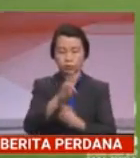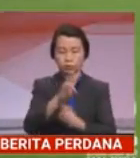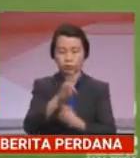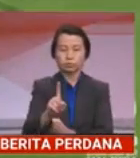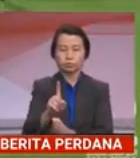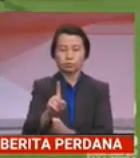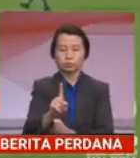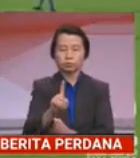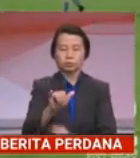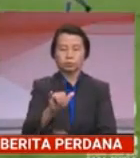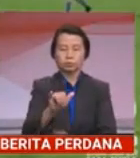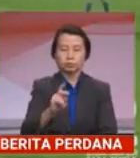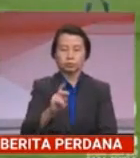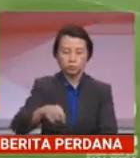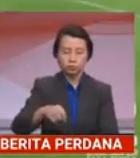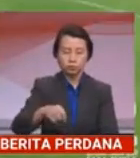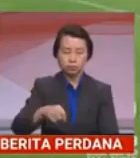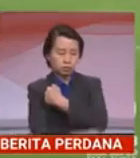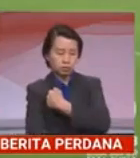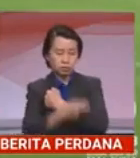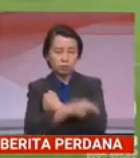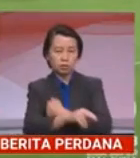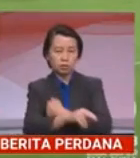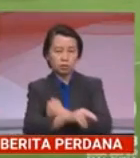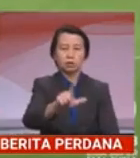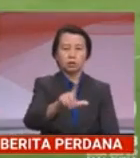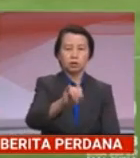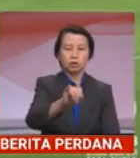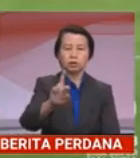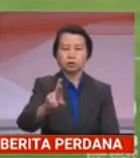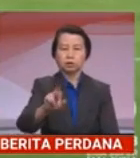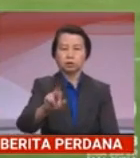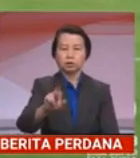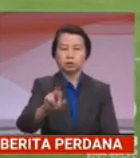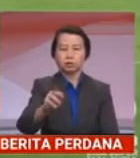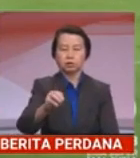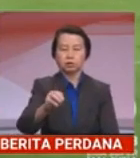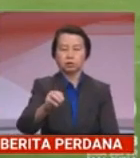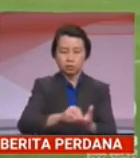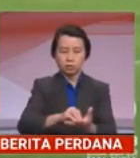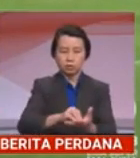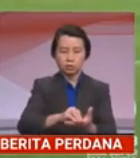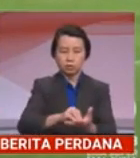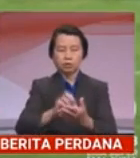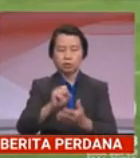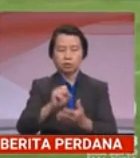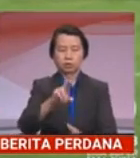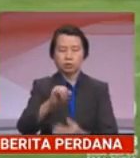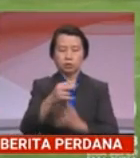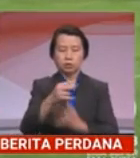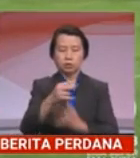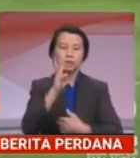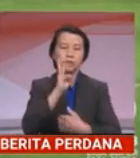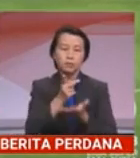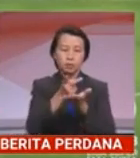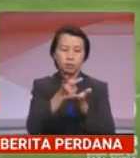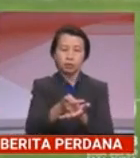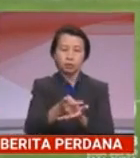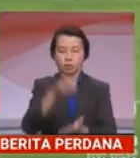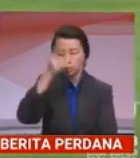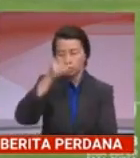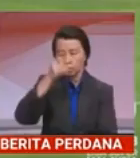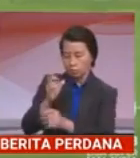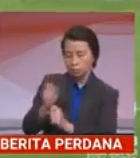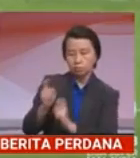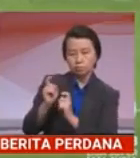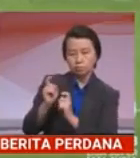ke-71 yang di-Pertua Negeri Tun Dr. Muhammad Ali Muhammad Rostam di Balai Istiadat Seri Negeri, Aikroh. Dato' Hamidin menerima